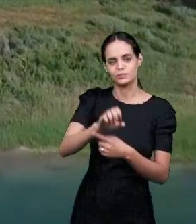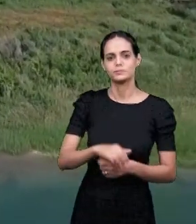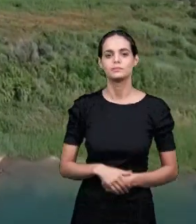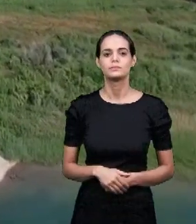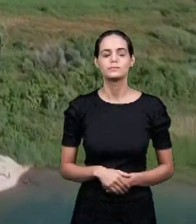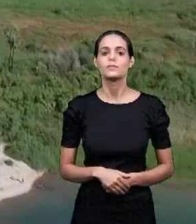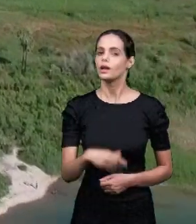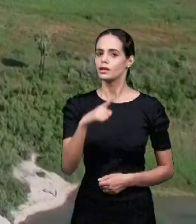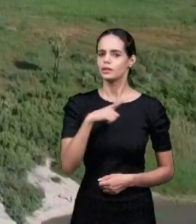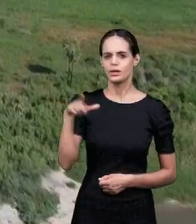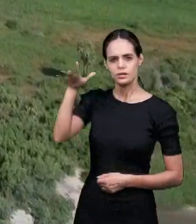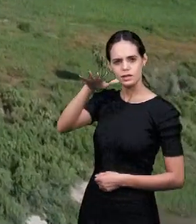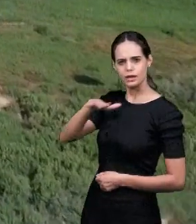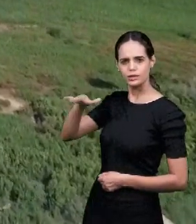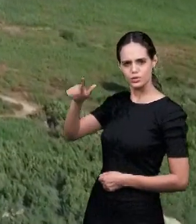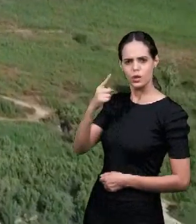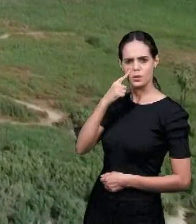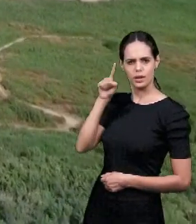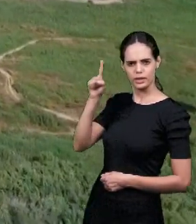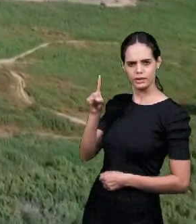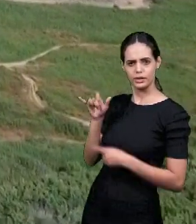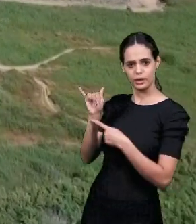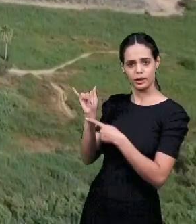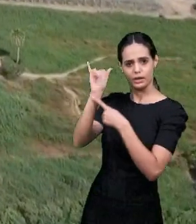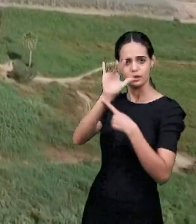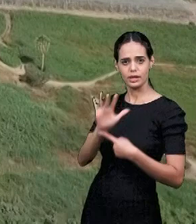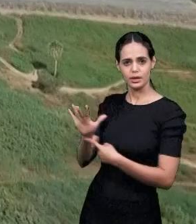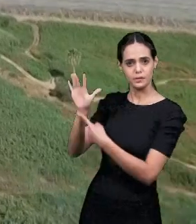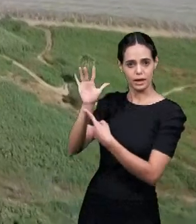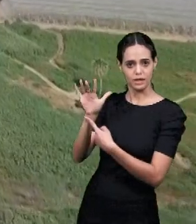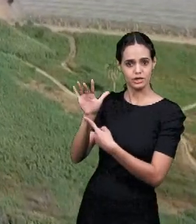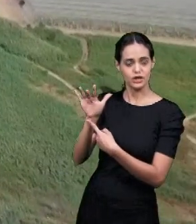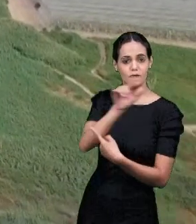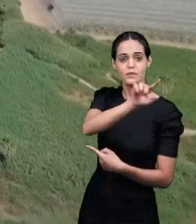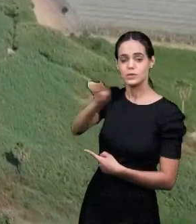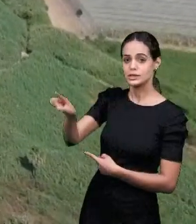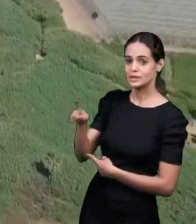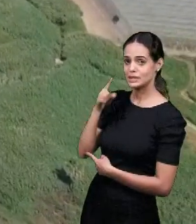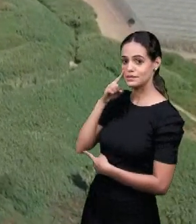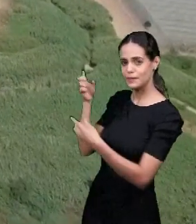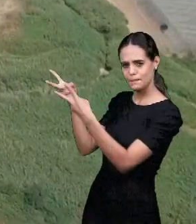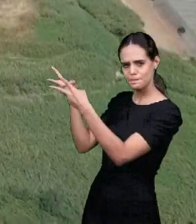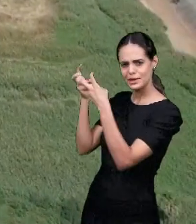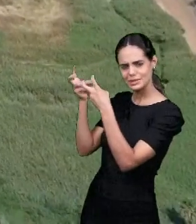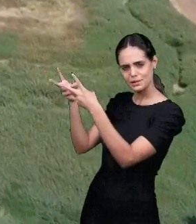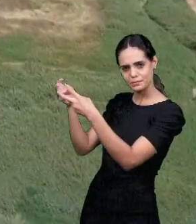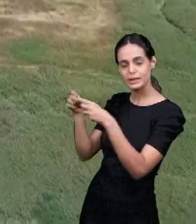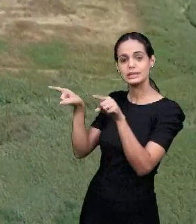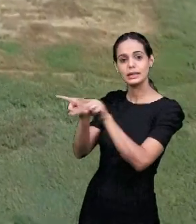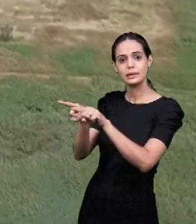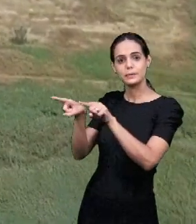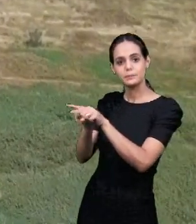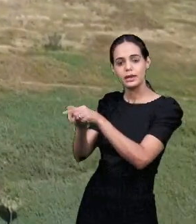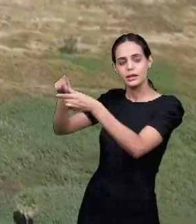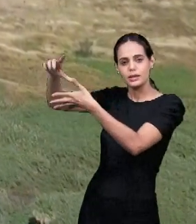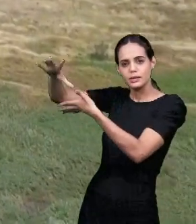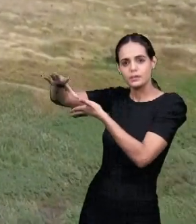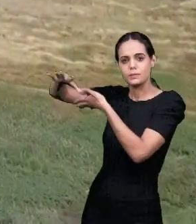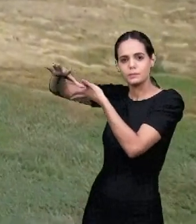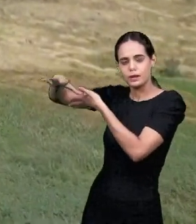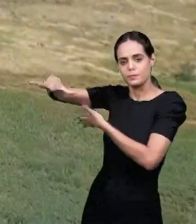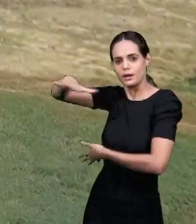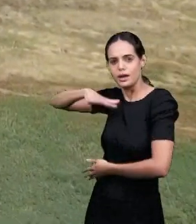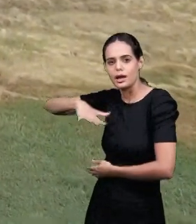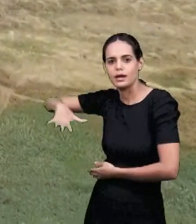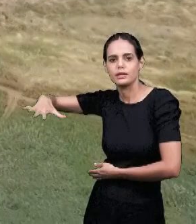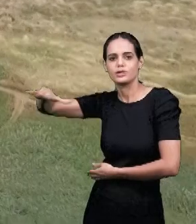podemos région ver nord agora as d'Israël, nous pouvons gravuras, voir para os irmãos dans les figures identificarem ici, através das afin que vous gravuras e puissiez também dos identifier, mapas et aquela aussi região les ali cartes de do